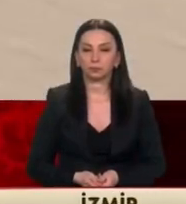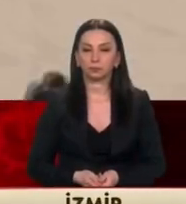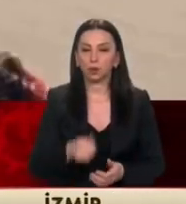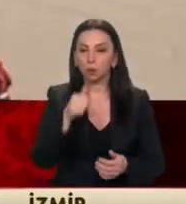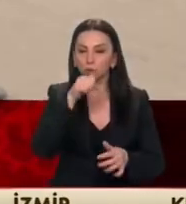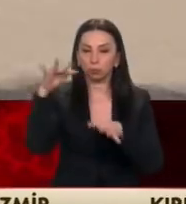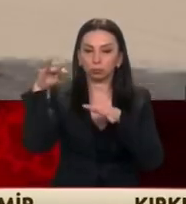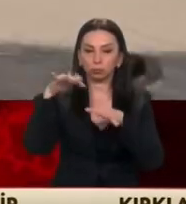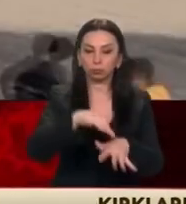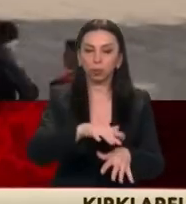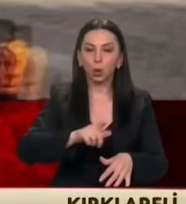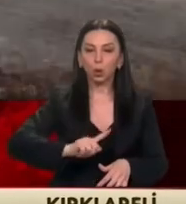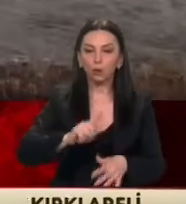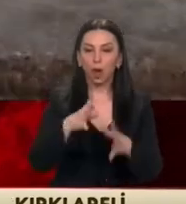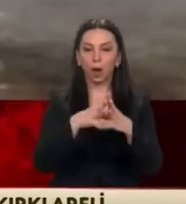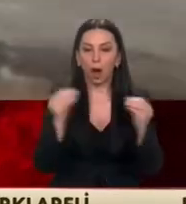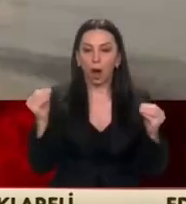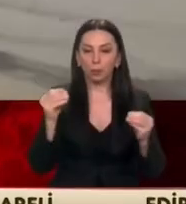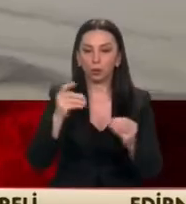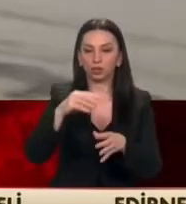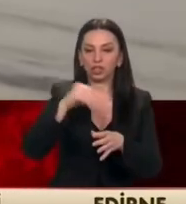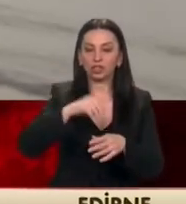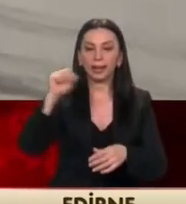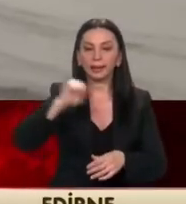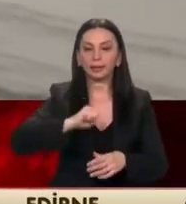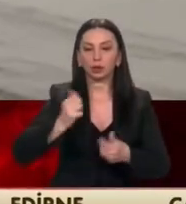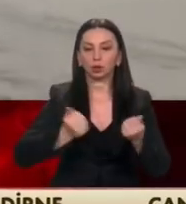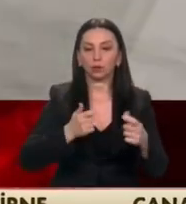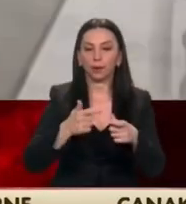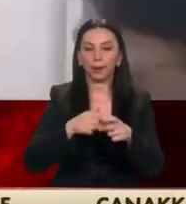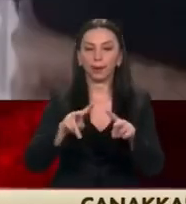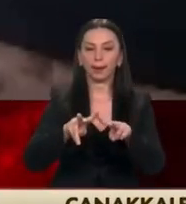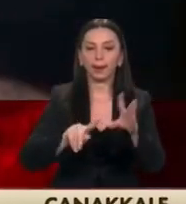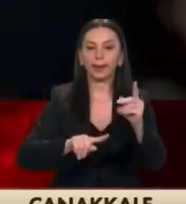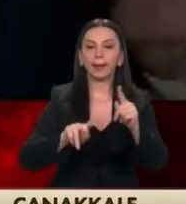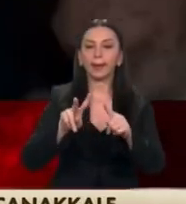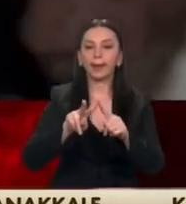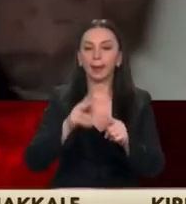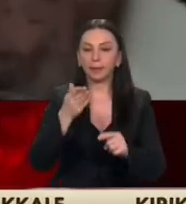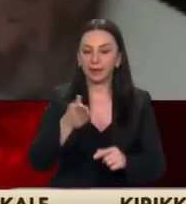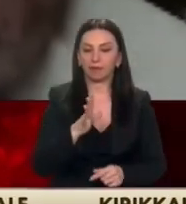Selin vurduğu Şanlıurfa'da kaybolanlar arasında tır şoförü Emin Ergün de vardı.